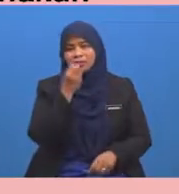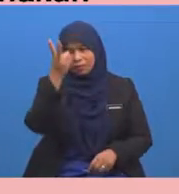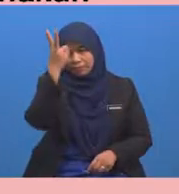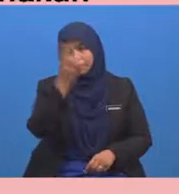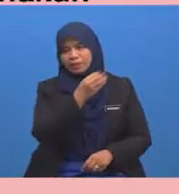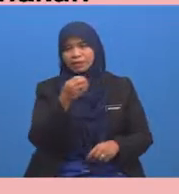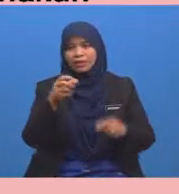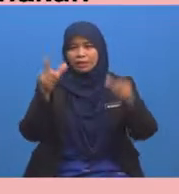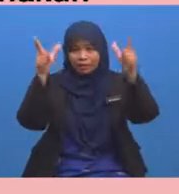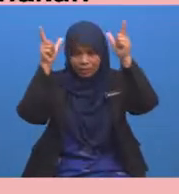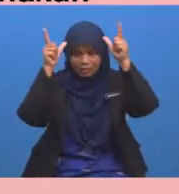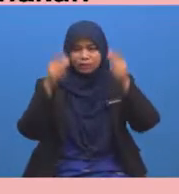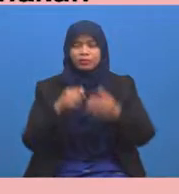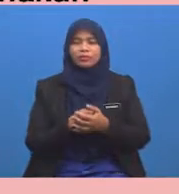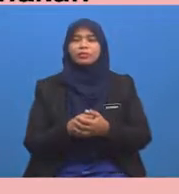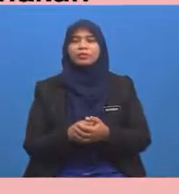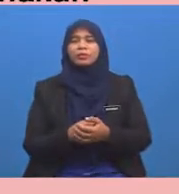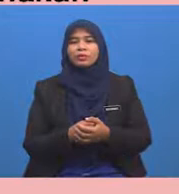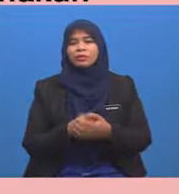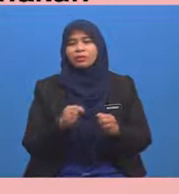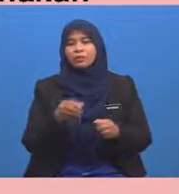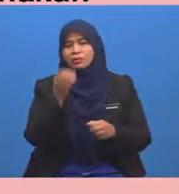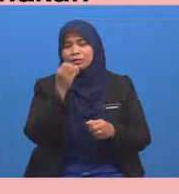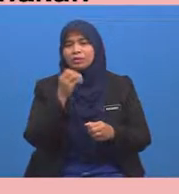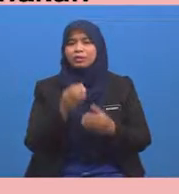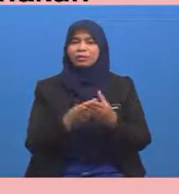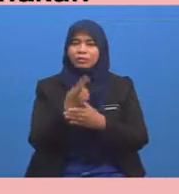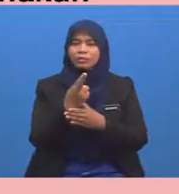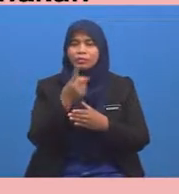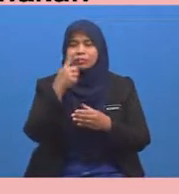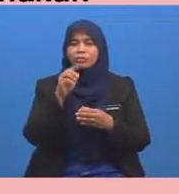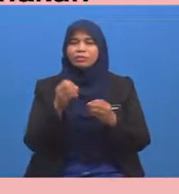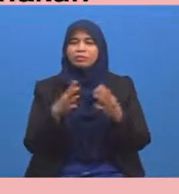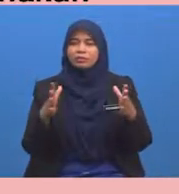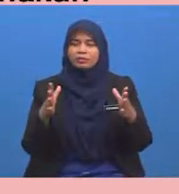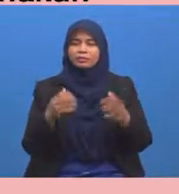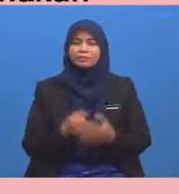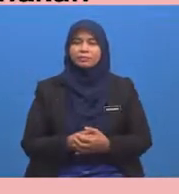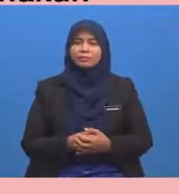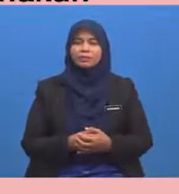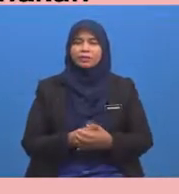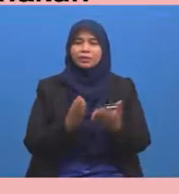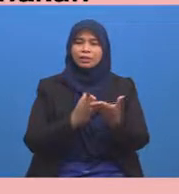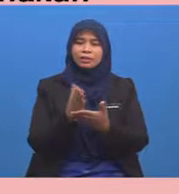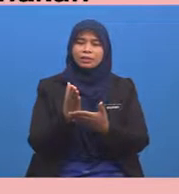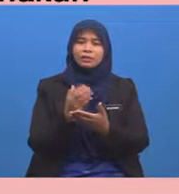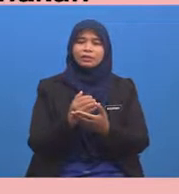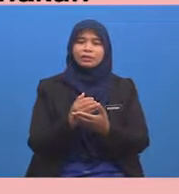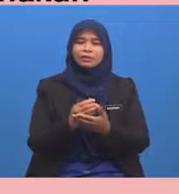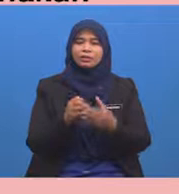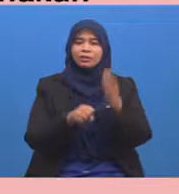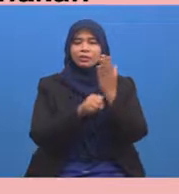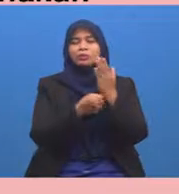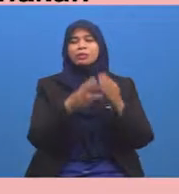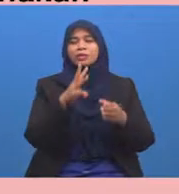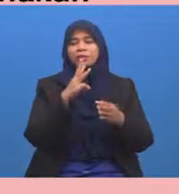boleh meragut rumput yang segar untuk tumbesaran haiwan berkenaan. Seterusnya, sumber air